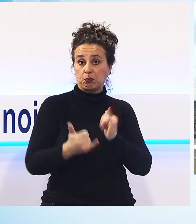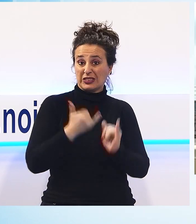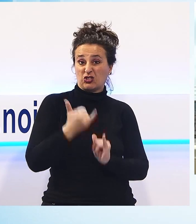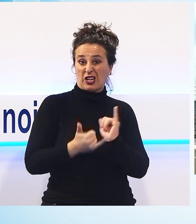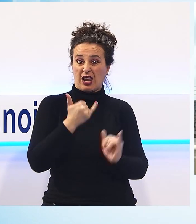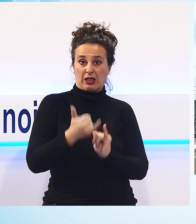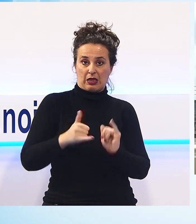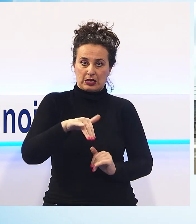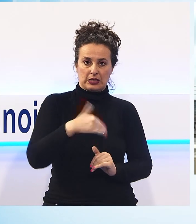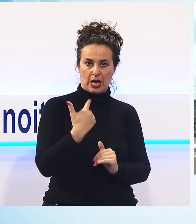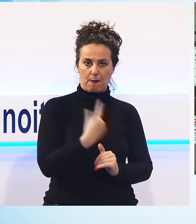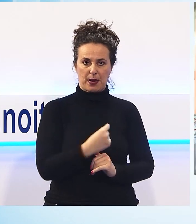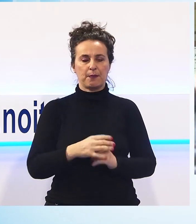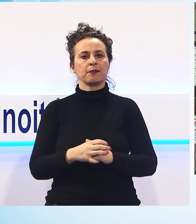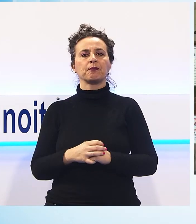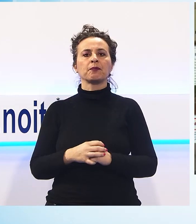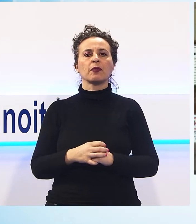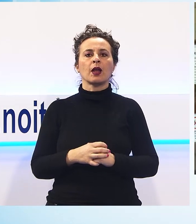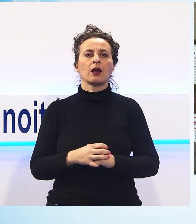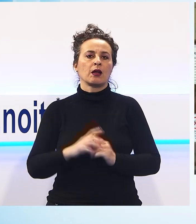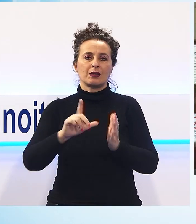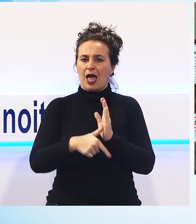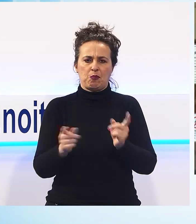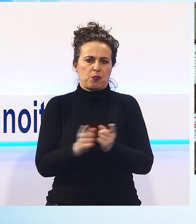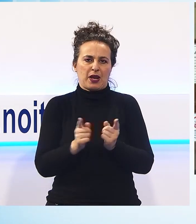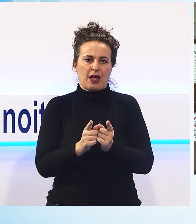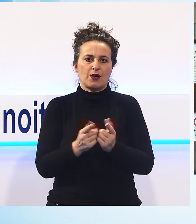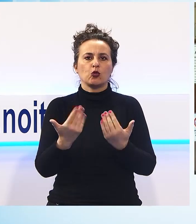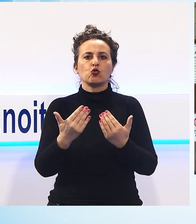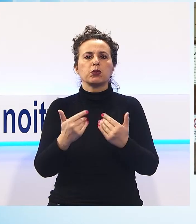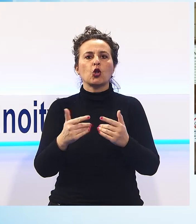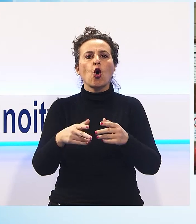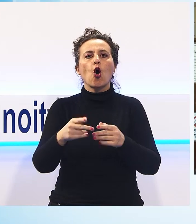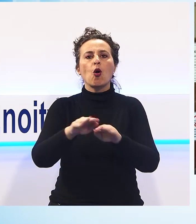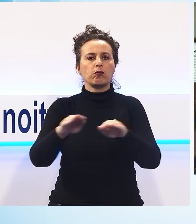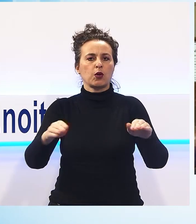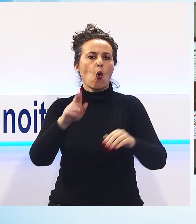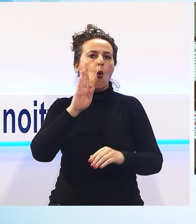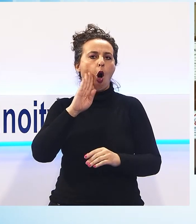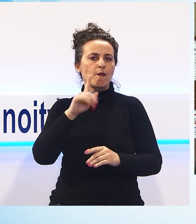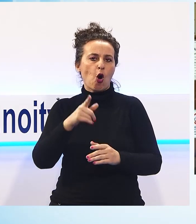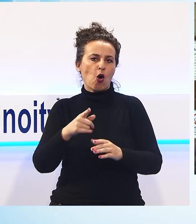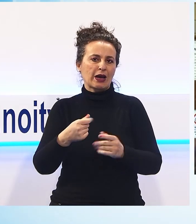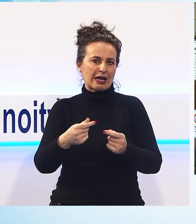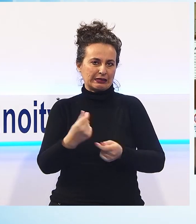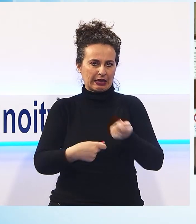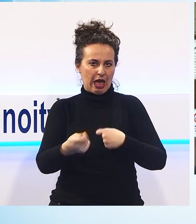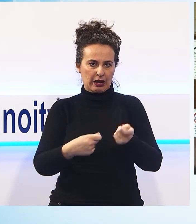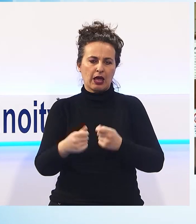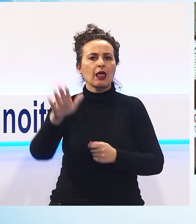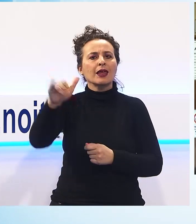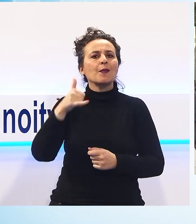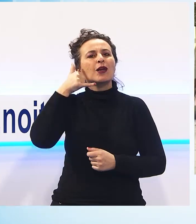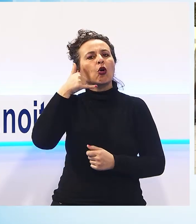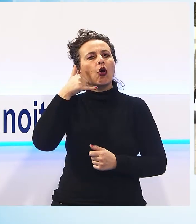era arrivato si è dato alla fuga. Appena fuori è scattato l'allarme e sul posto sono giunti i carabinieri che hanno avviato le indagini